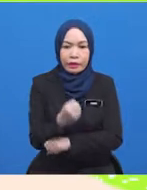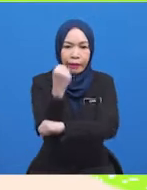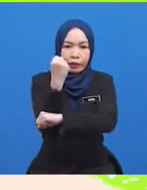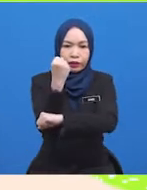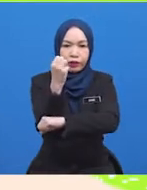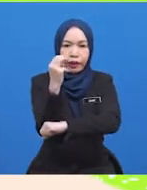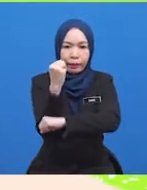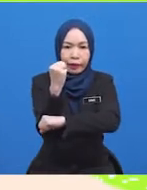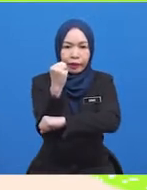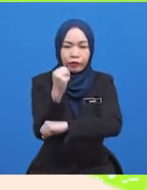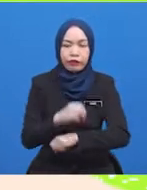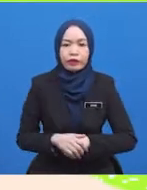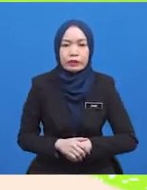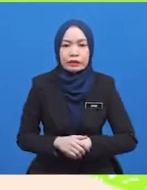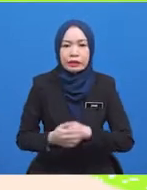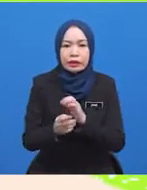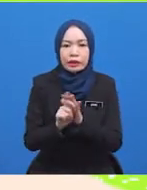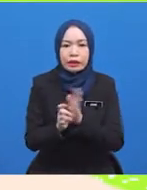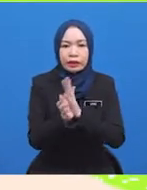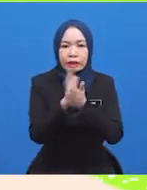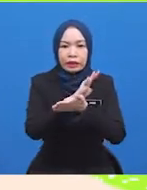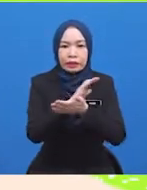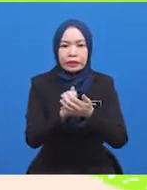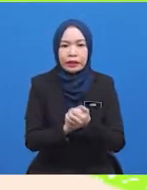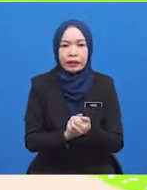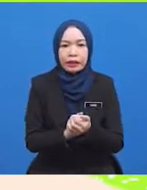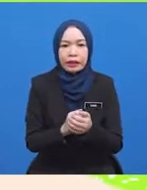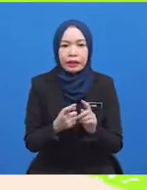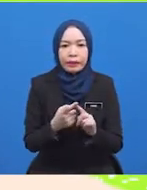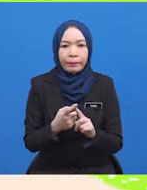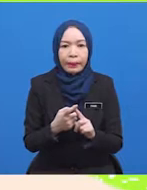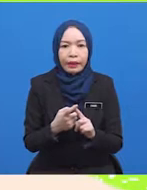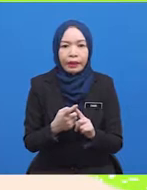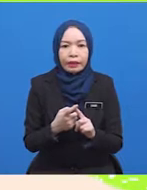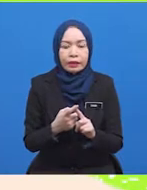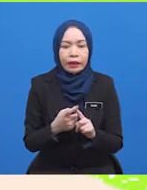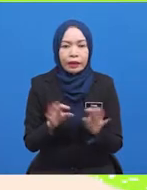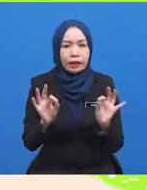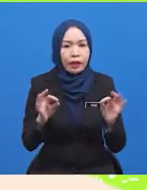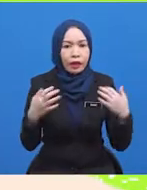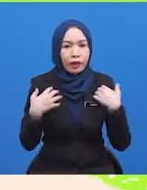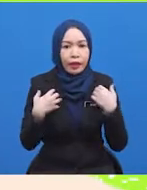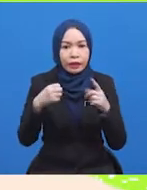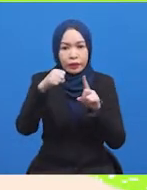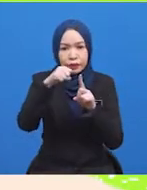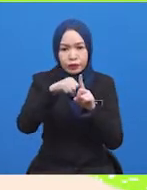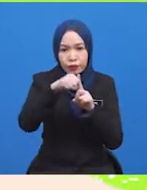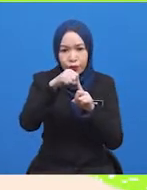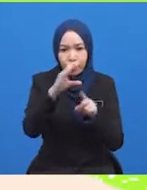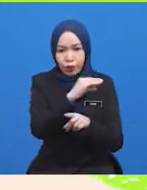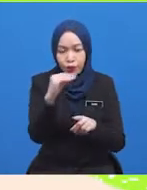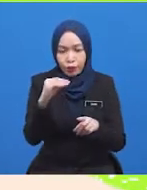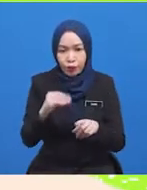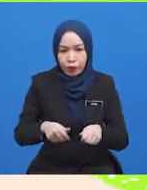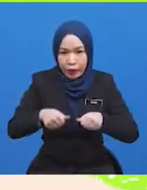asal seperti batuan igneous dan batuan enapan mengalami suhu dan tekanan tinggi